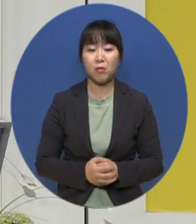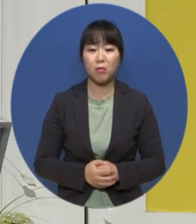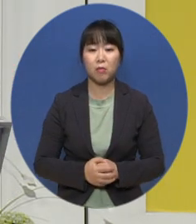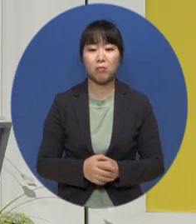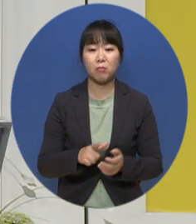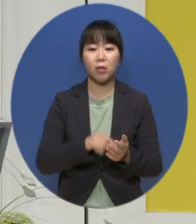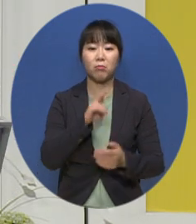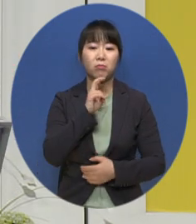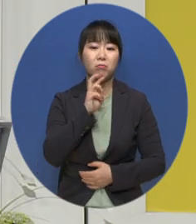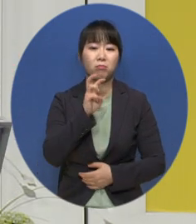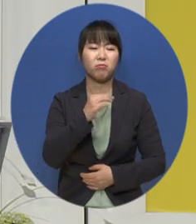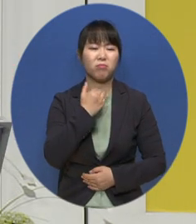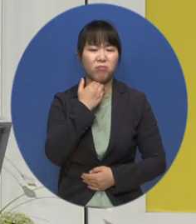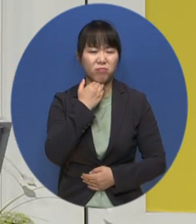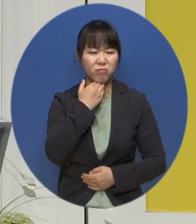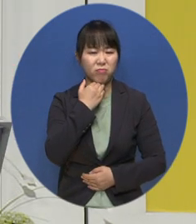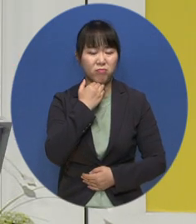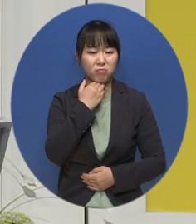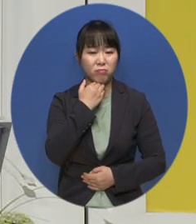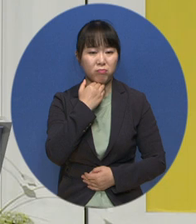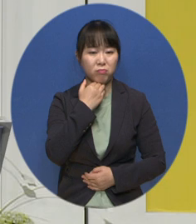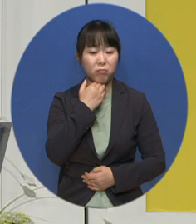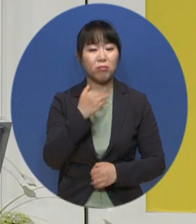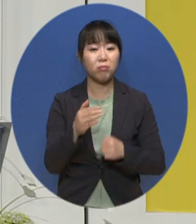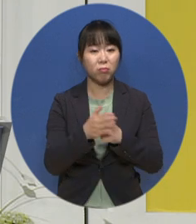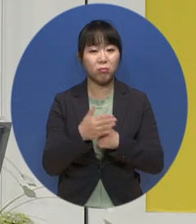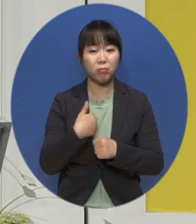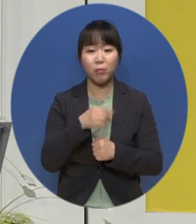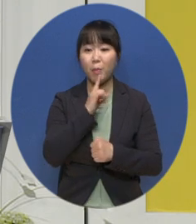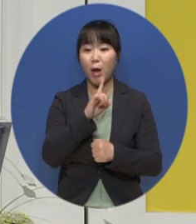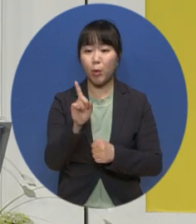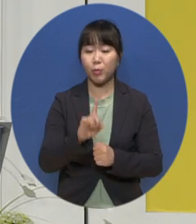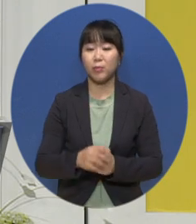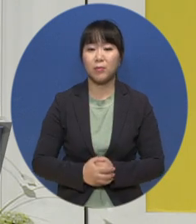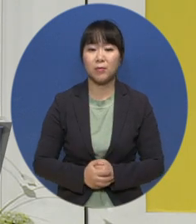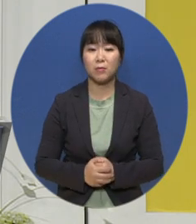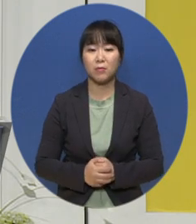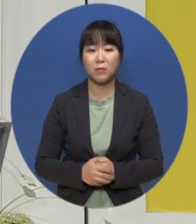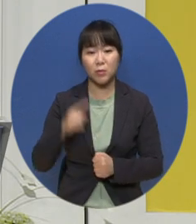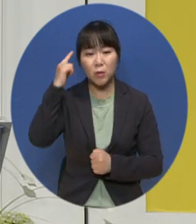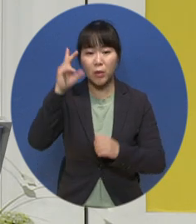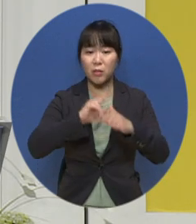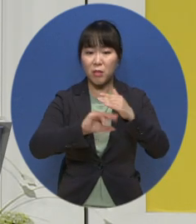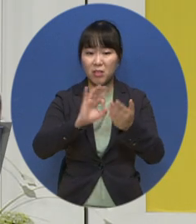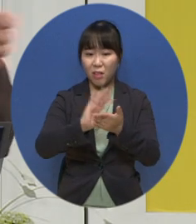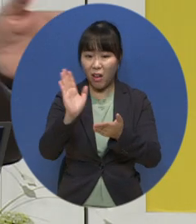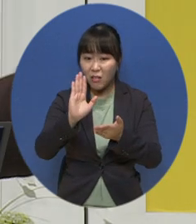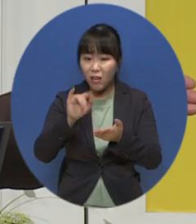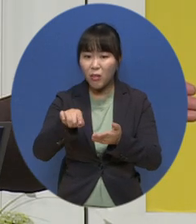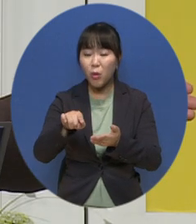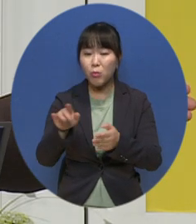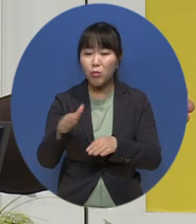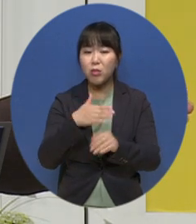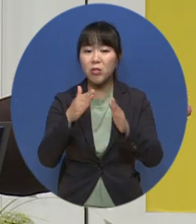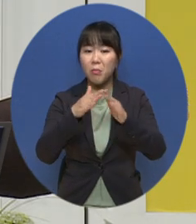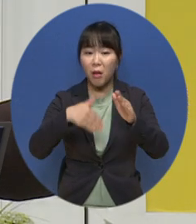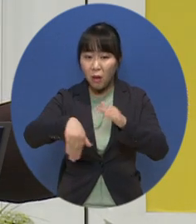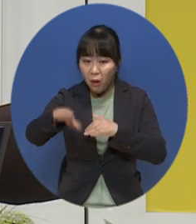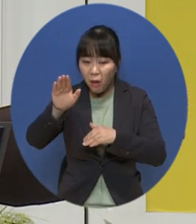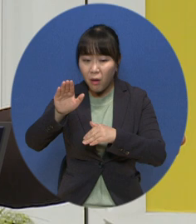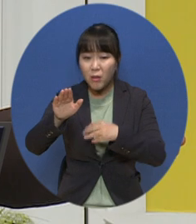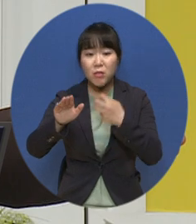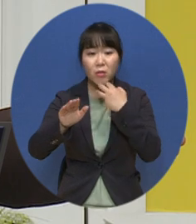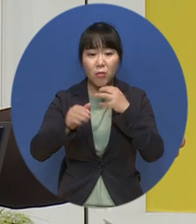환 20분 3시 보기도 했어요 더 생각 이런 얘기를 했습니다 왜 제 하체를 이용하지 않는가 여기서 집에 갑니다